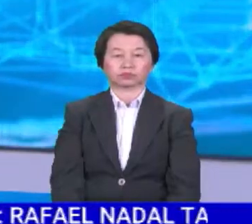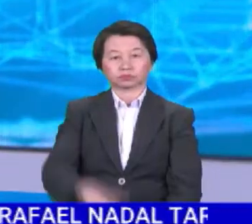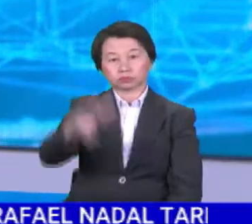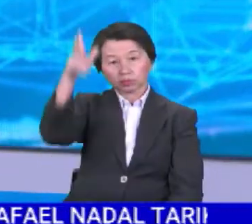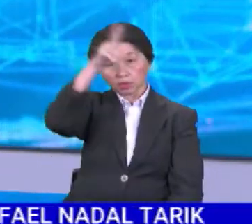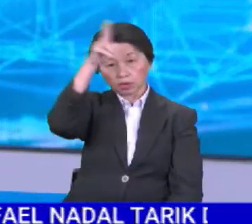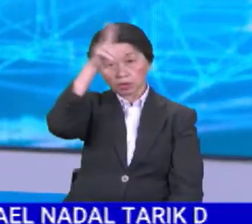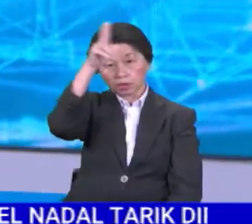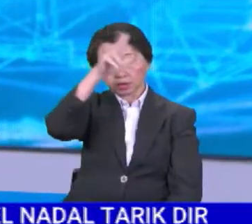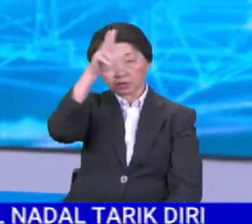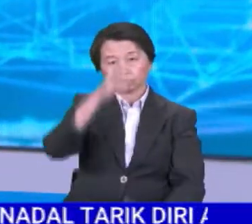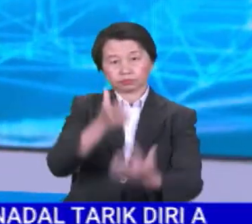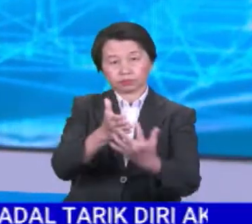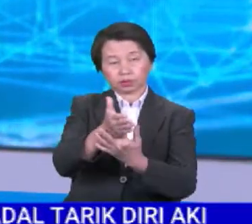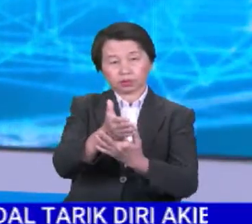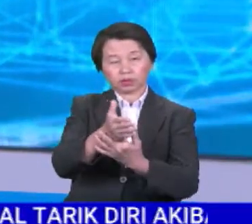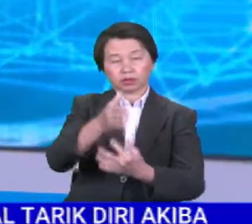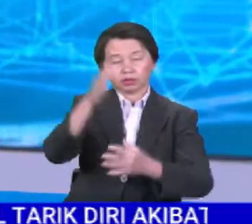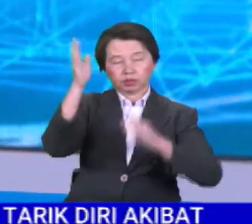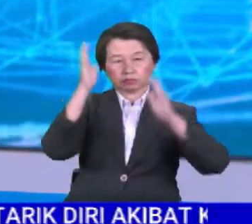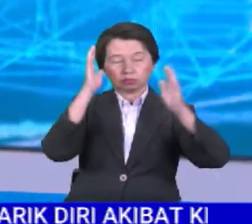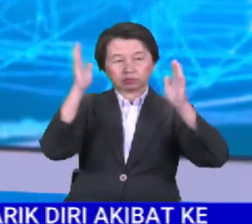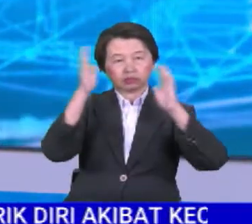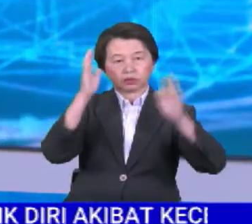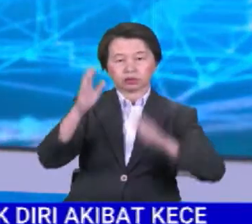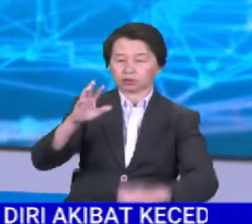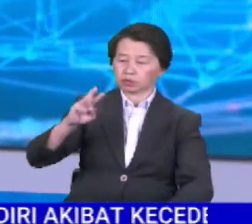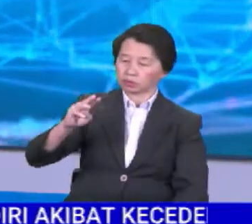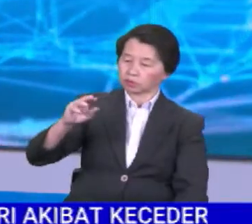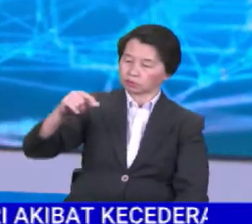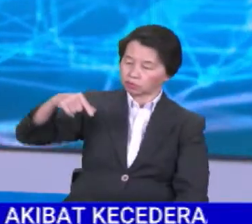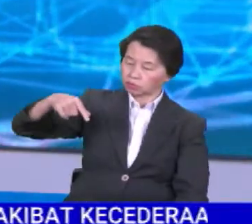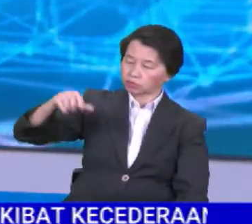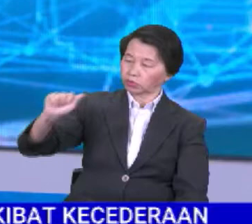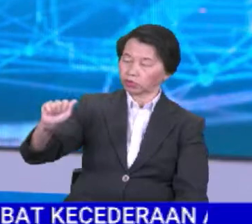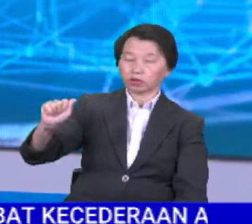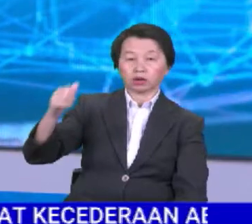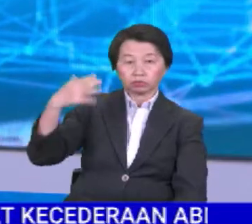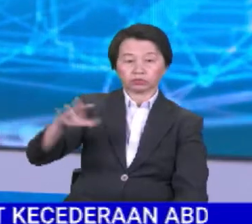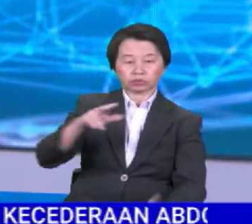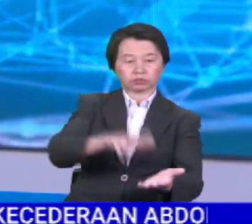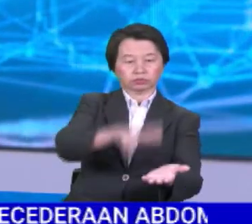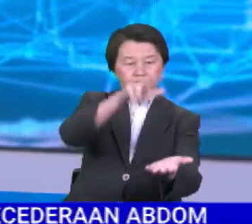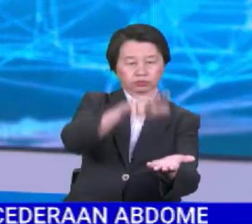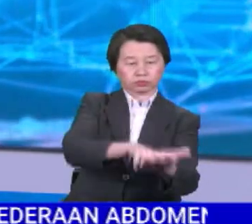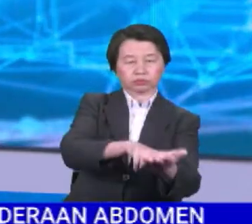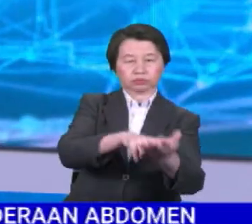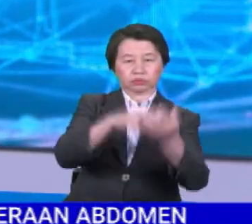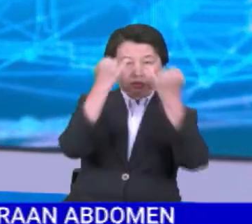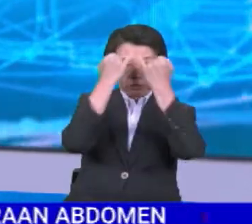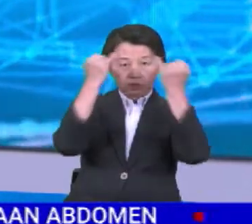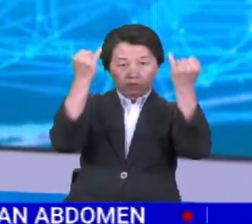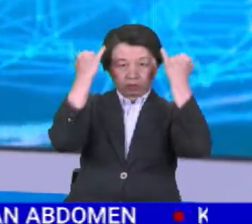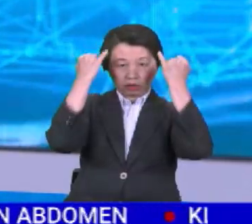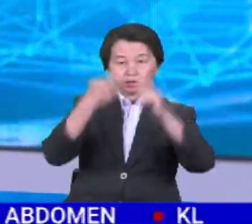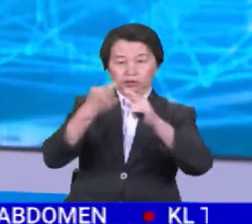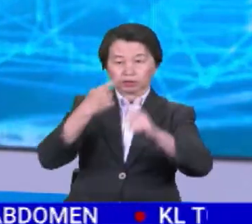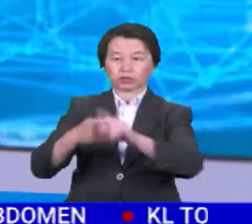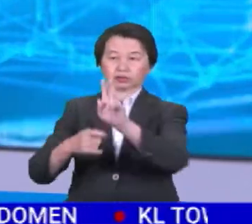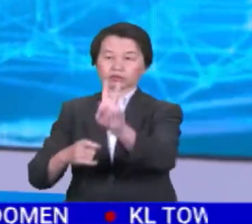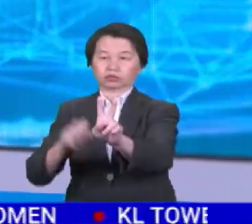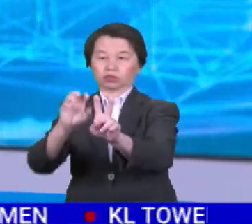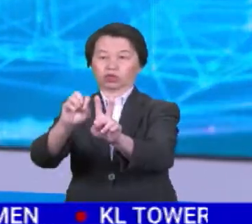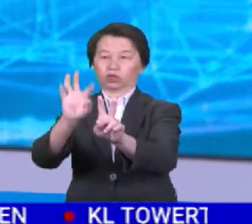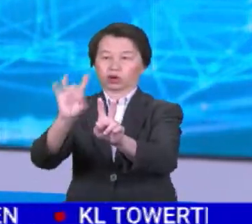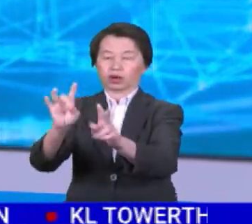Ya, kerajaan melalui Malaysia Qualification Agency MQA telah mengiktiraf ijazah daripada